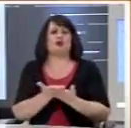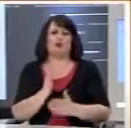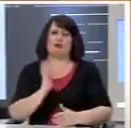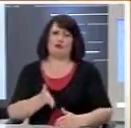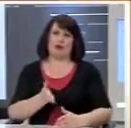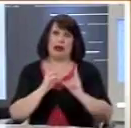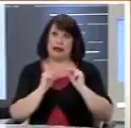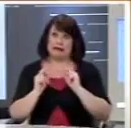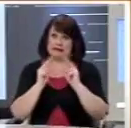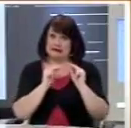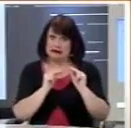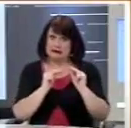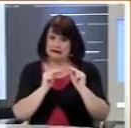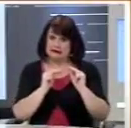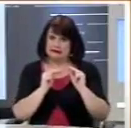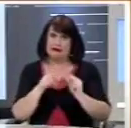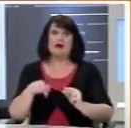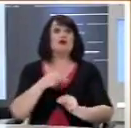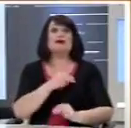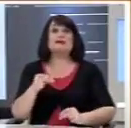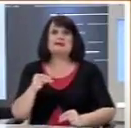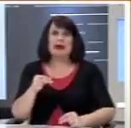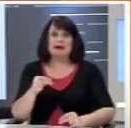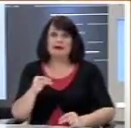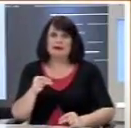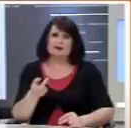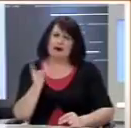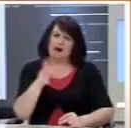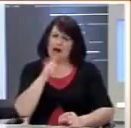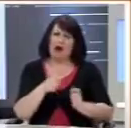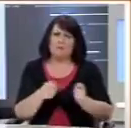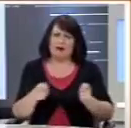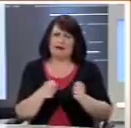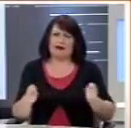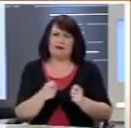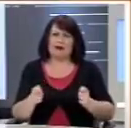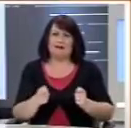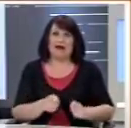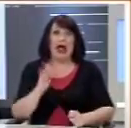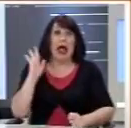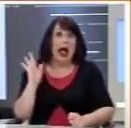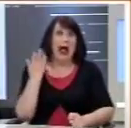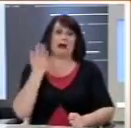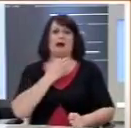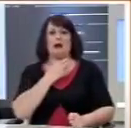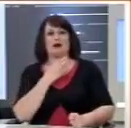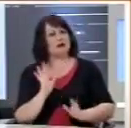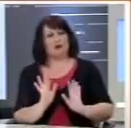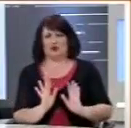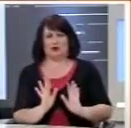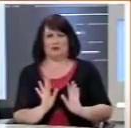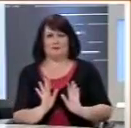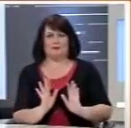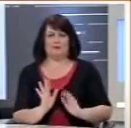και με συζήτηση. Και άρα αυτό σημαίνει ότι τα άλλα μέτρα δεν είναι if necessary, αν χρειαστεί. Το μόνο